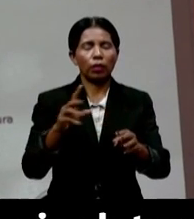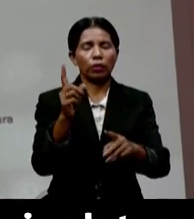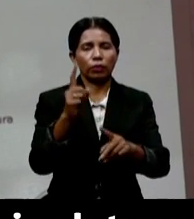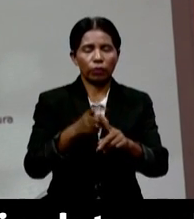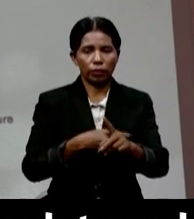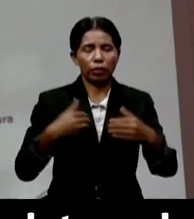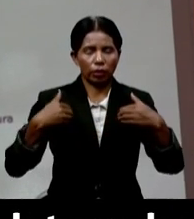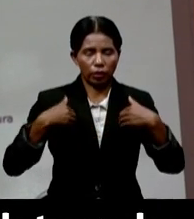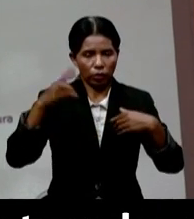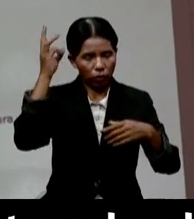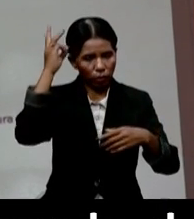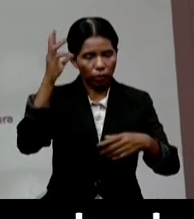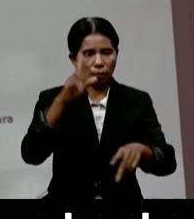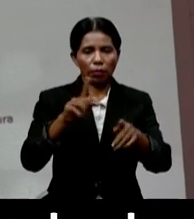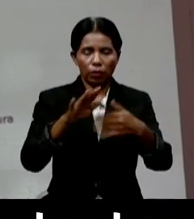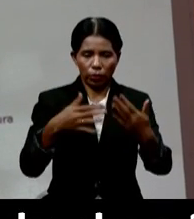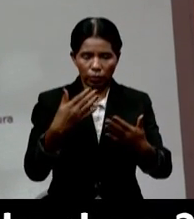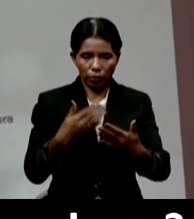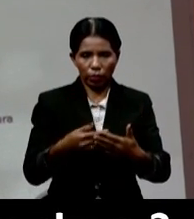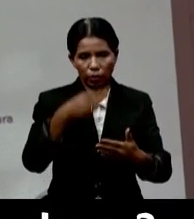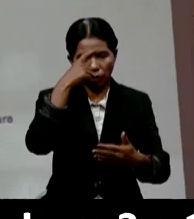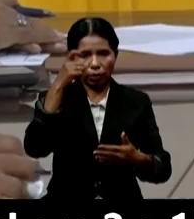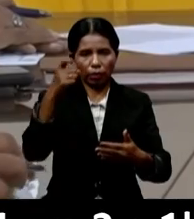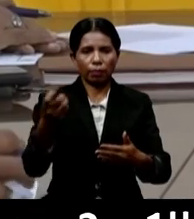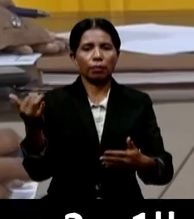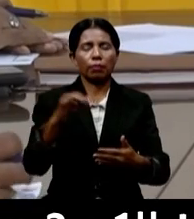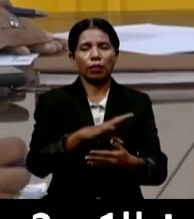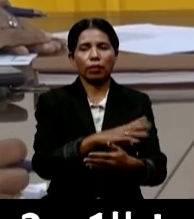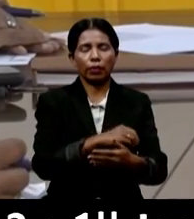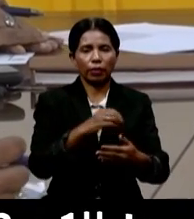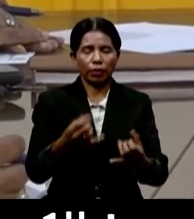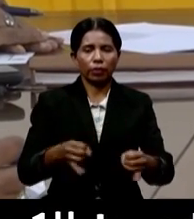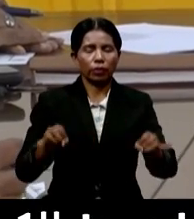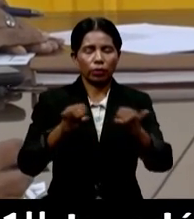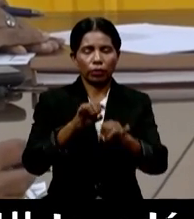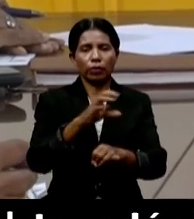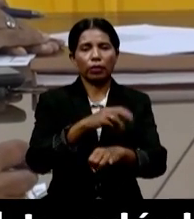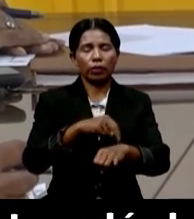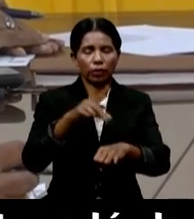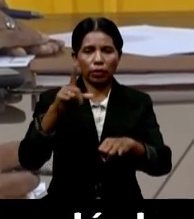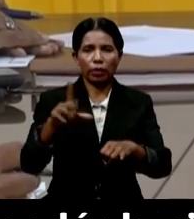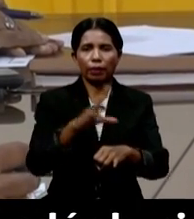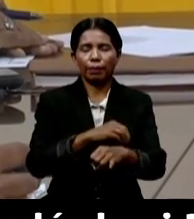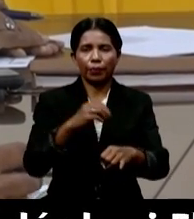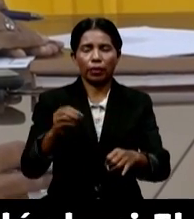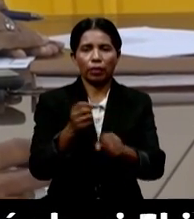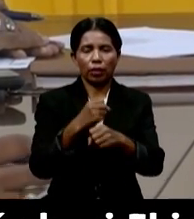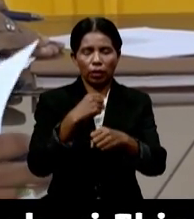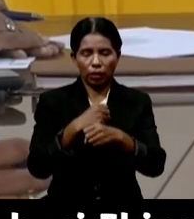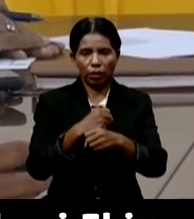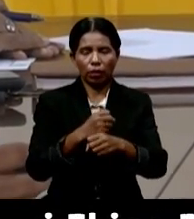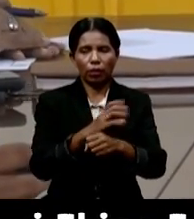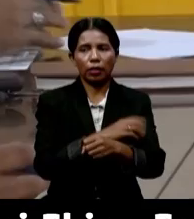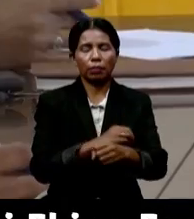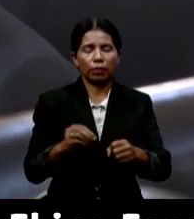ha moso preocupação ba entidades roto tamba ne tempo badak Instituto Nacional Estatística Timor-Leste sei halo lançamento